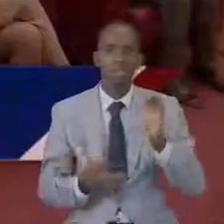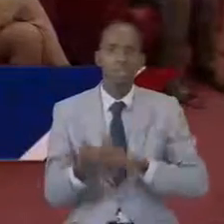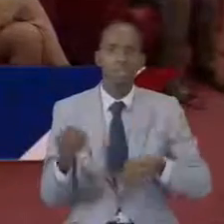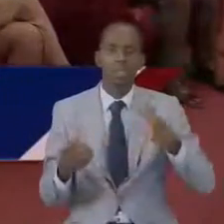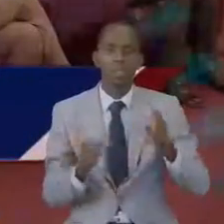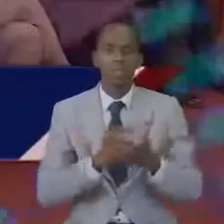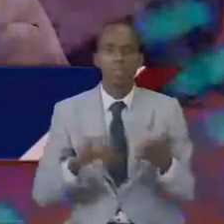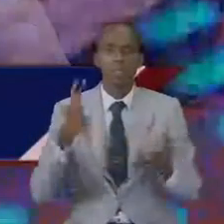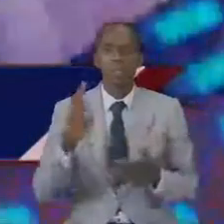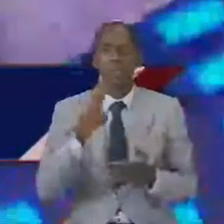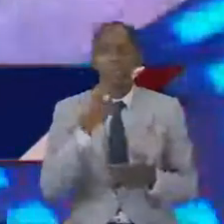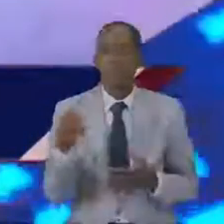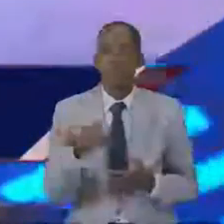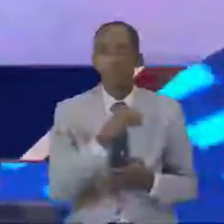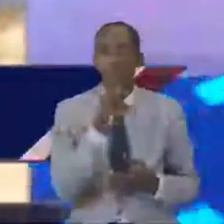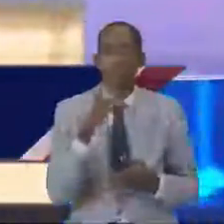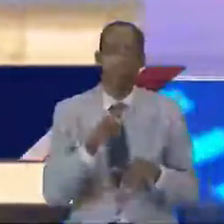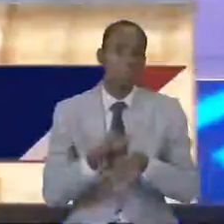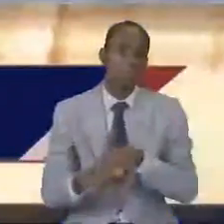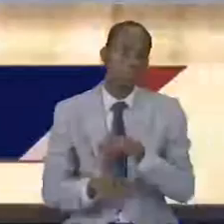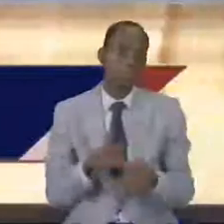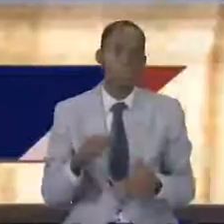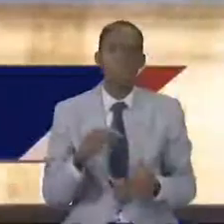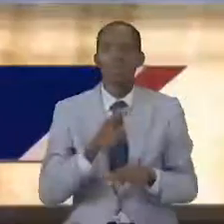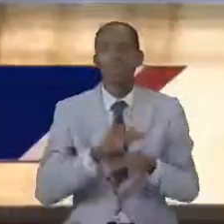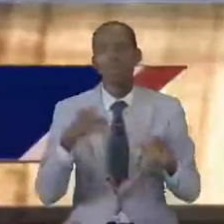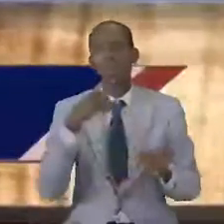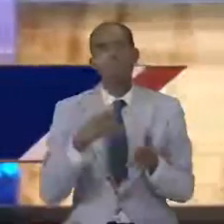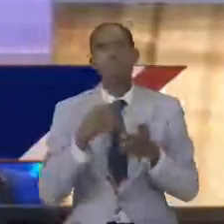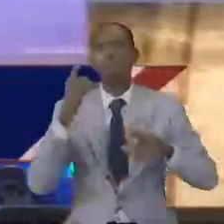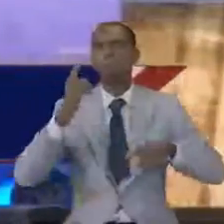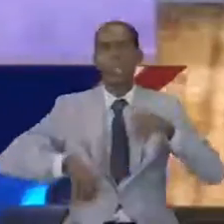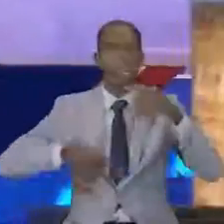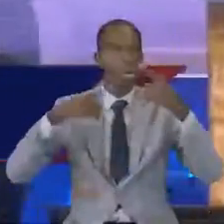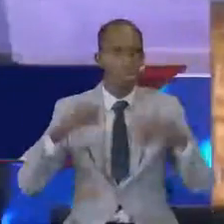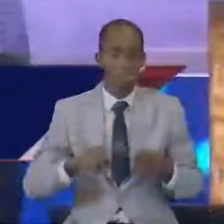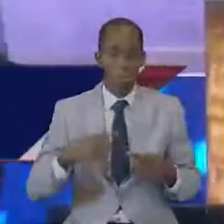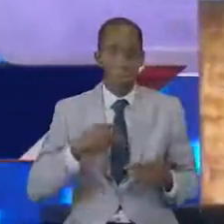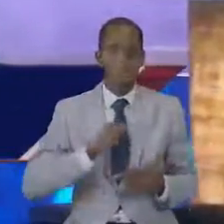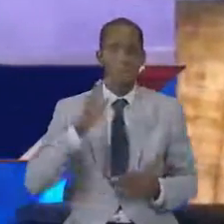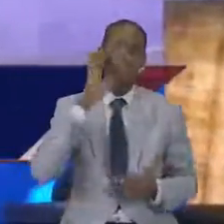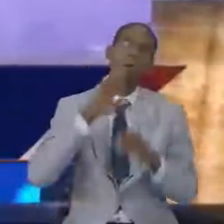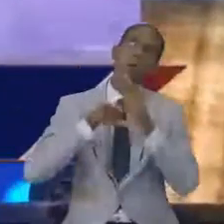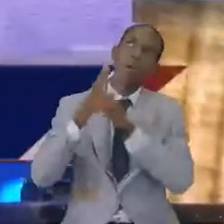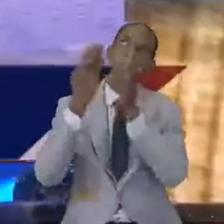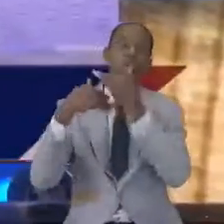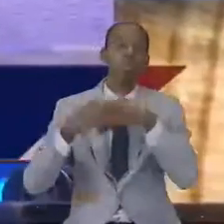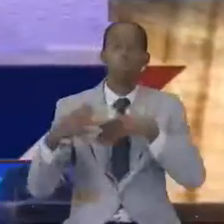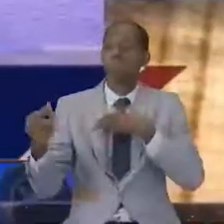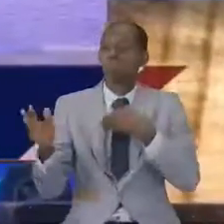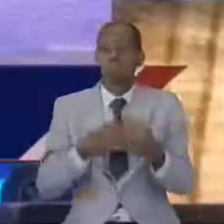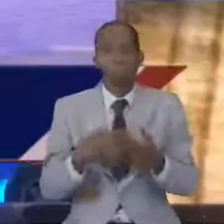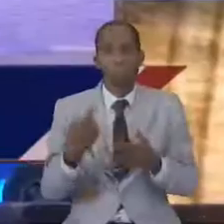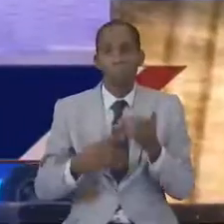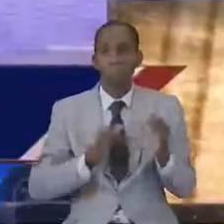dans Gala chapitre 6 verset 7 ne dites pas cela ne m'arriver ne vous y trompez pas j'irai au ciel peu importe ce que je